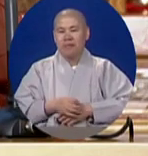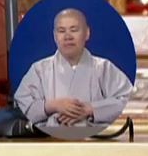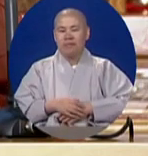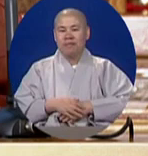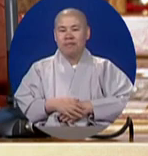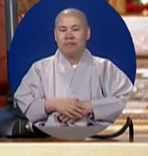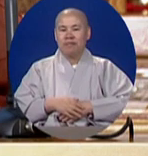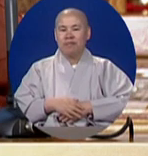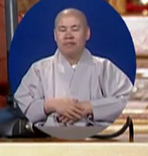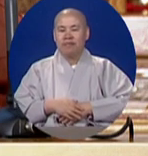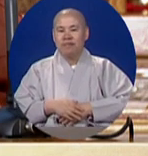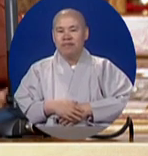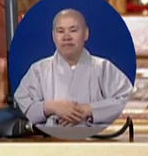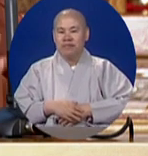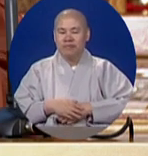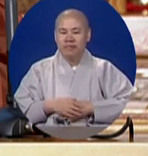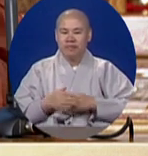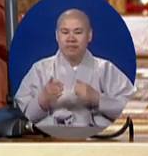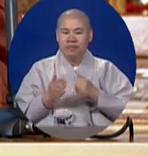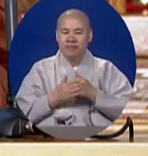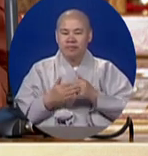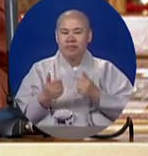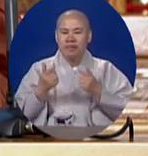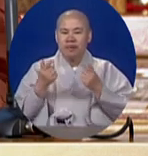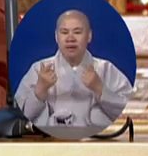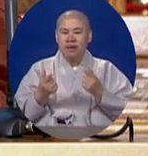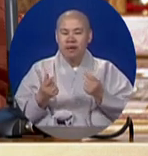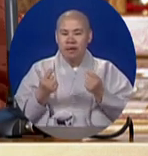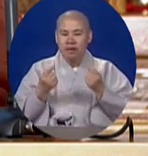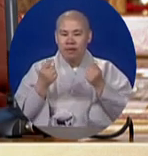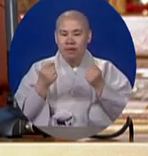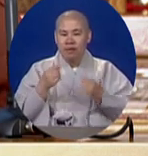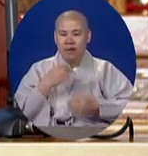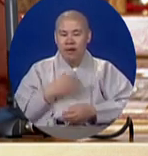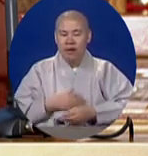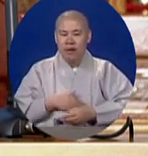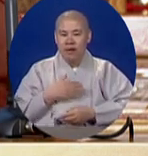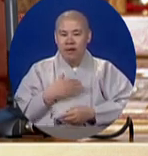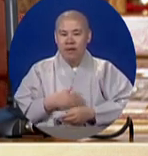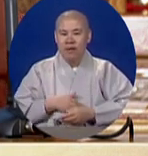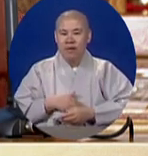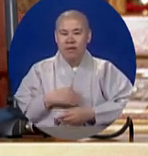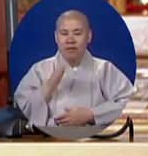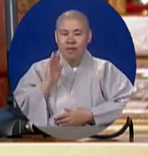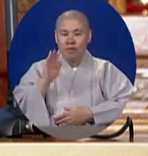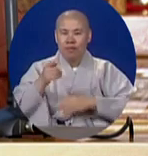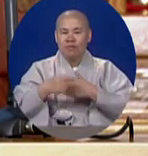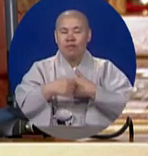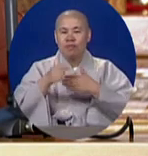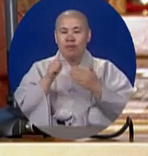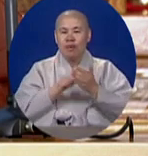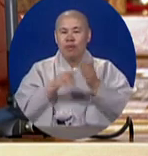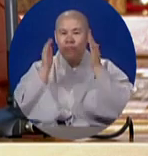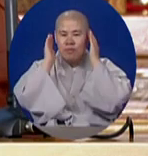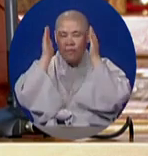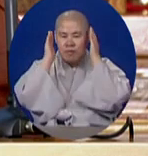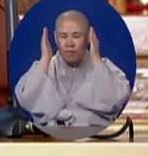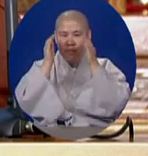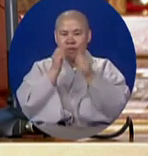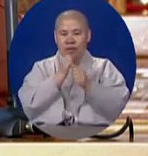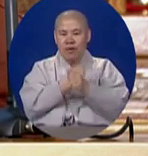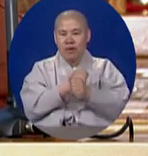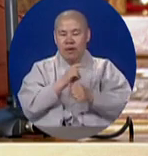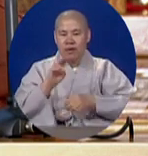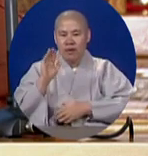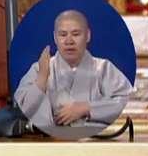말이에요. 그러니까 이제 이런 것을 알고 마음 공부를 해야 되는데요.